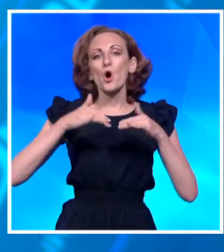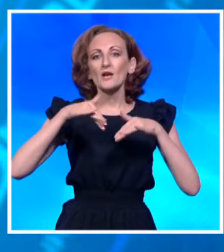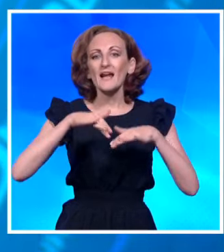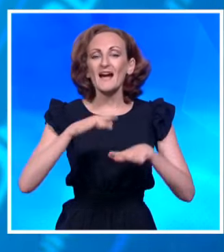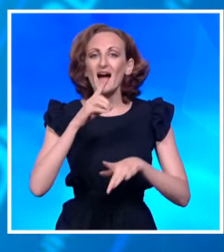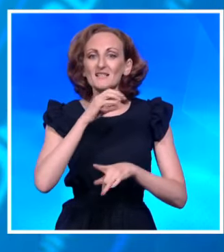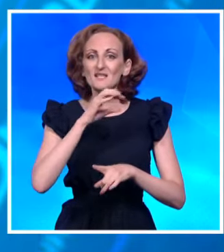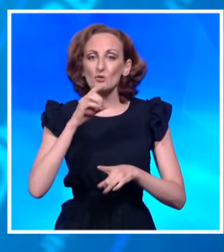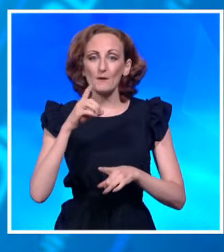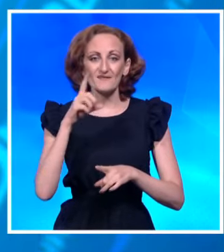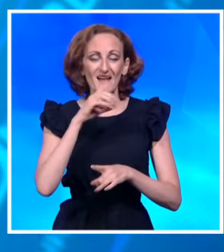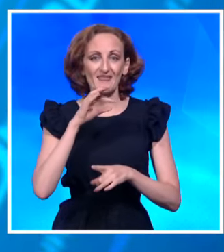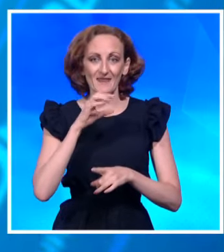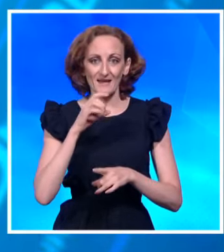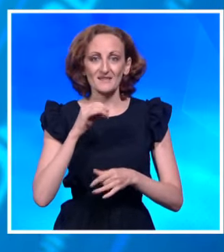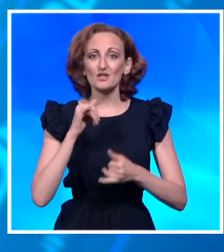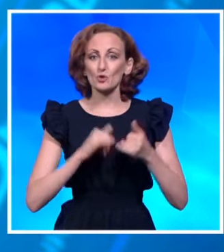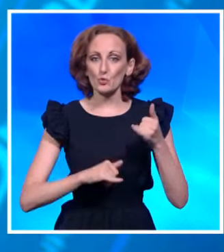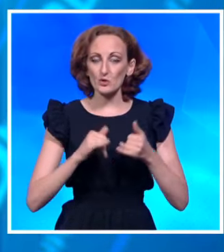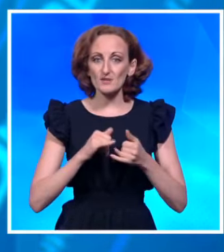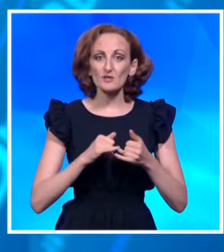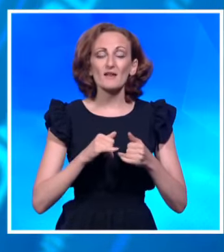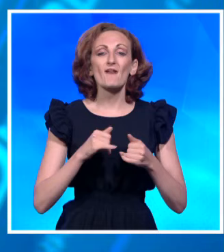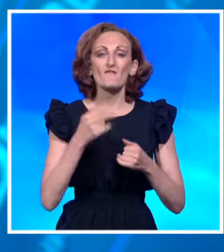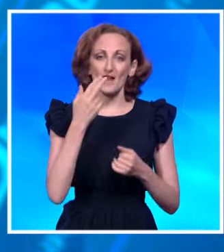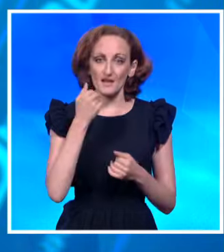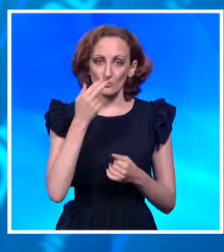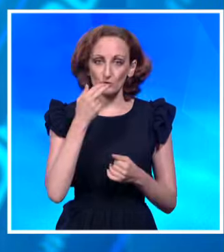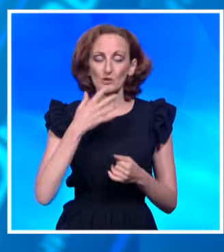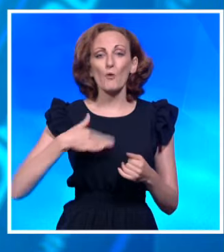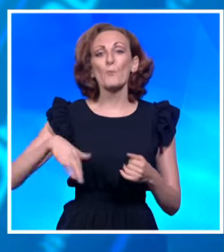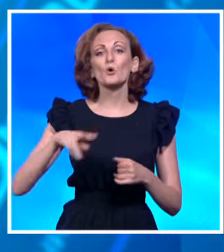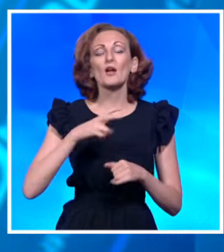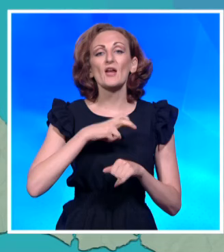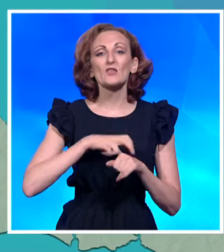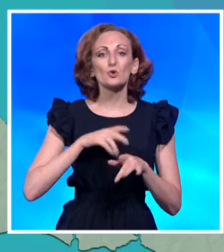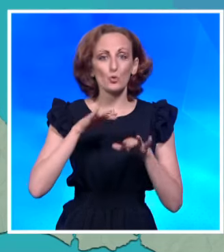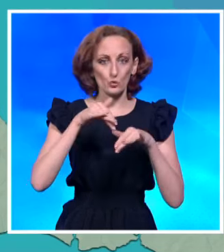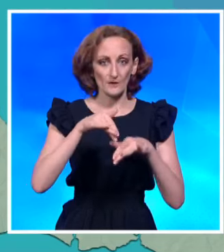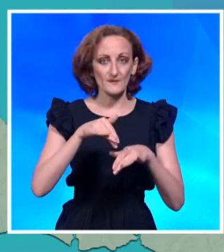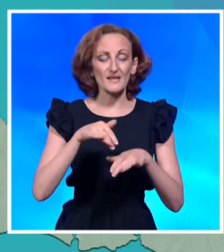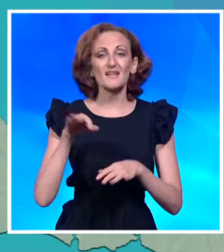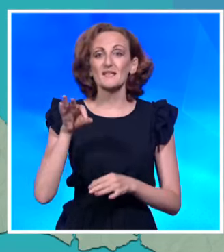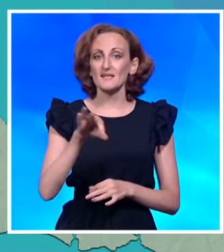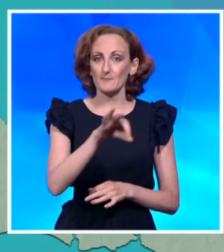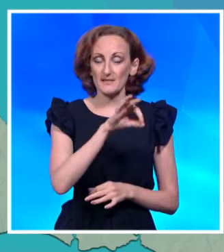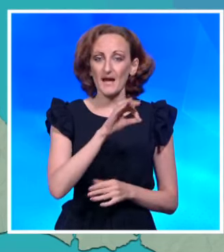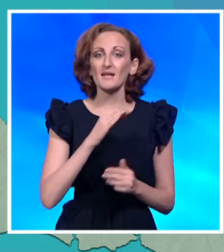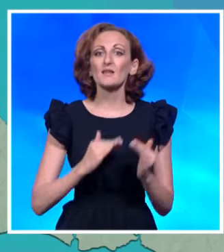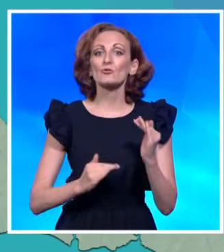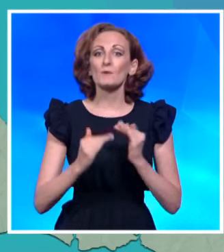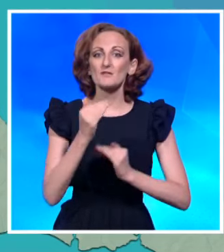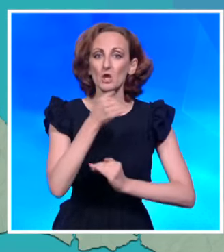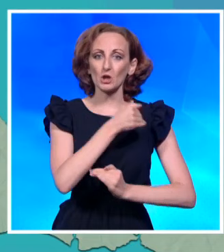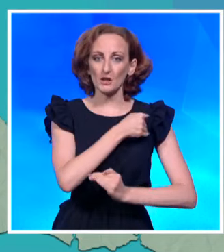Сандански-Петричката долина, в Русе, Велико Търново, по край Дунав са онези райони, които постигат високи